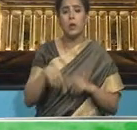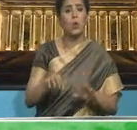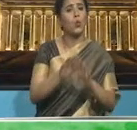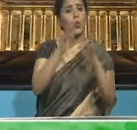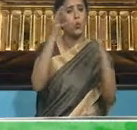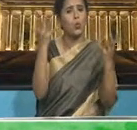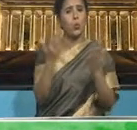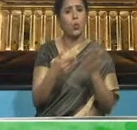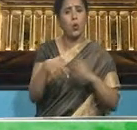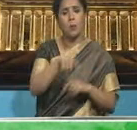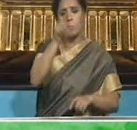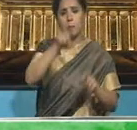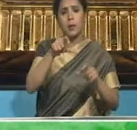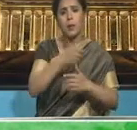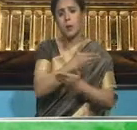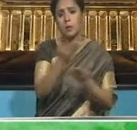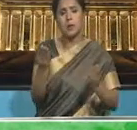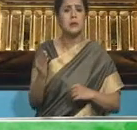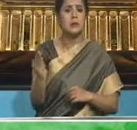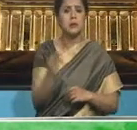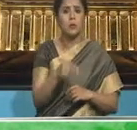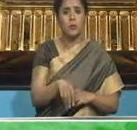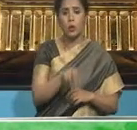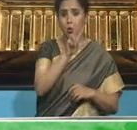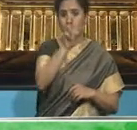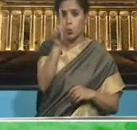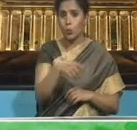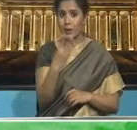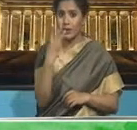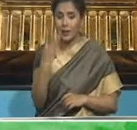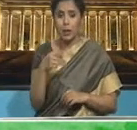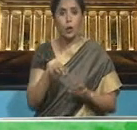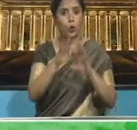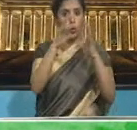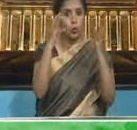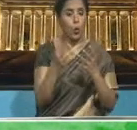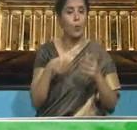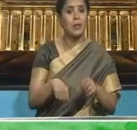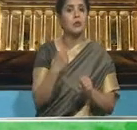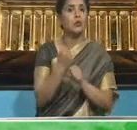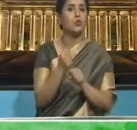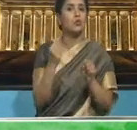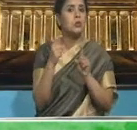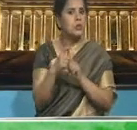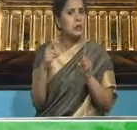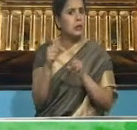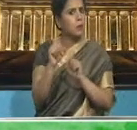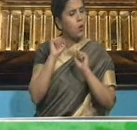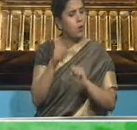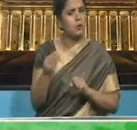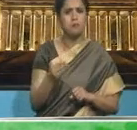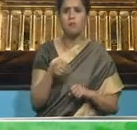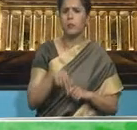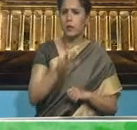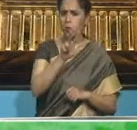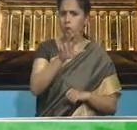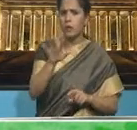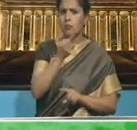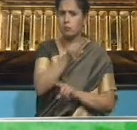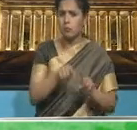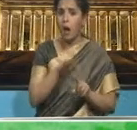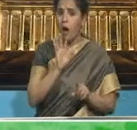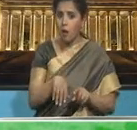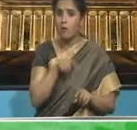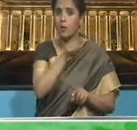की आबादी में लगभग 2/3 और ग्लोबल GDP में लगभग 85% हिस्सा